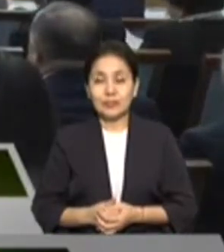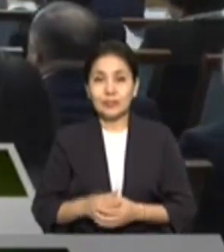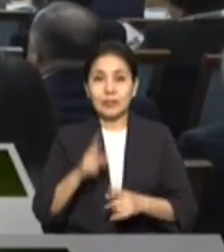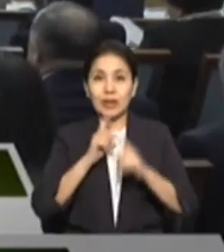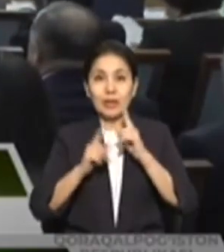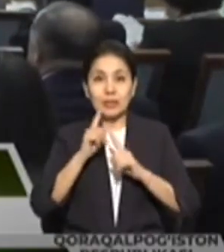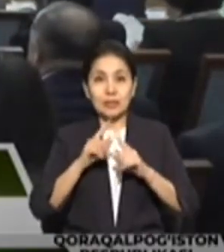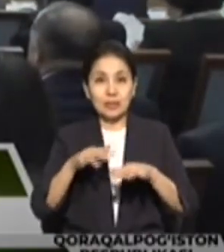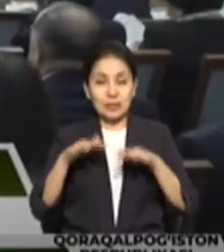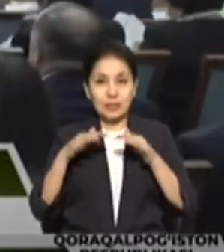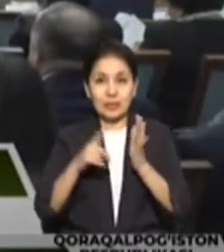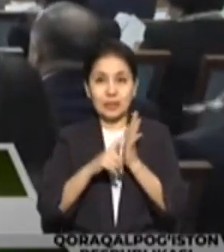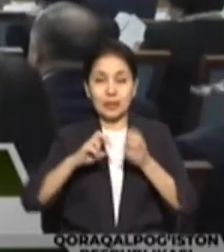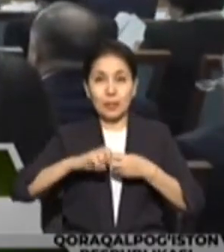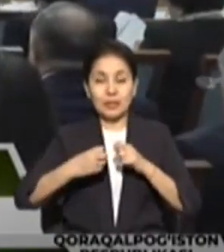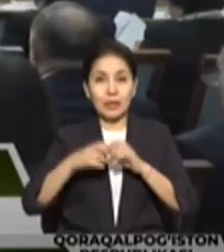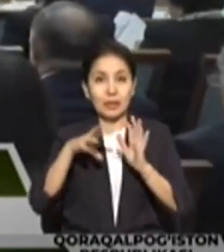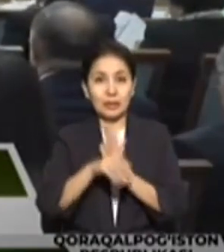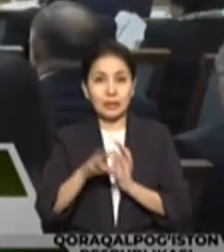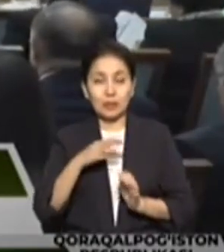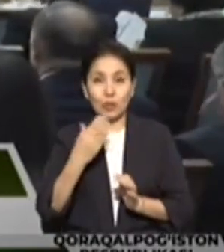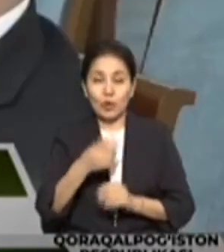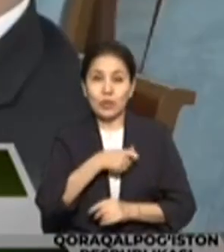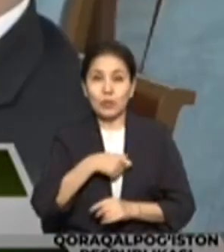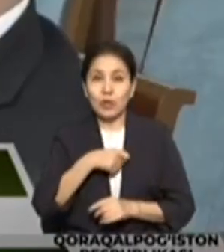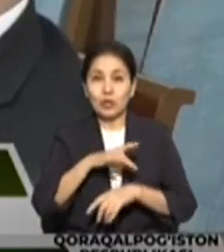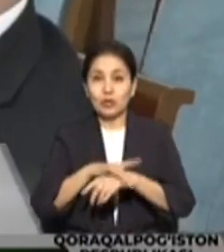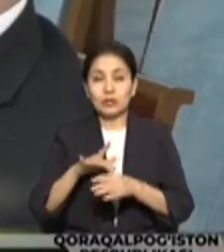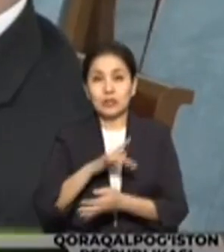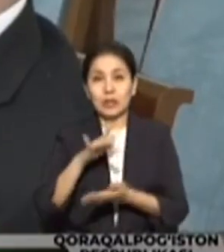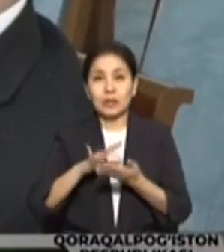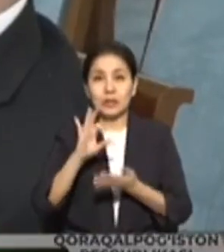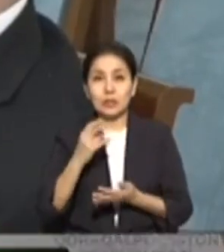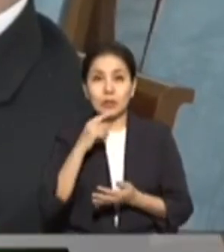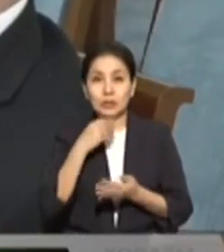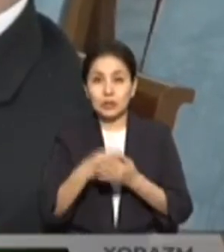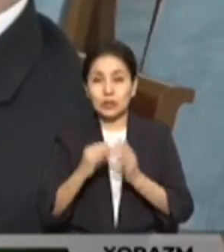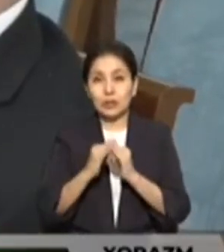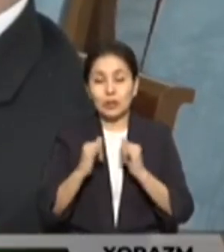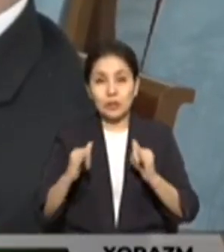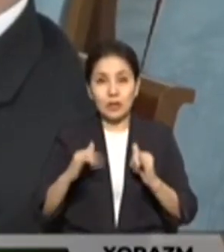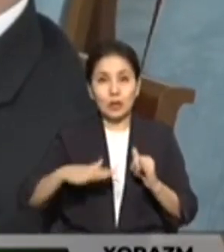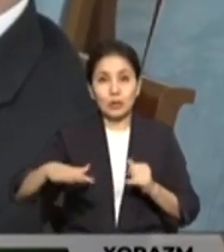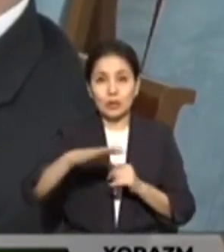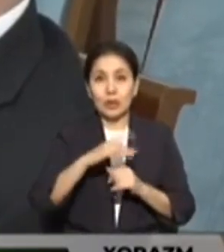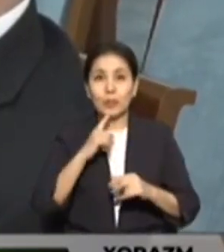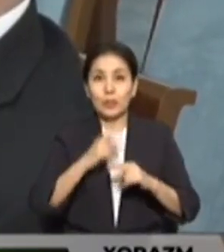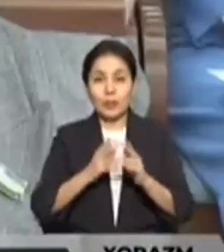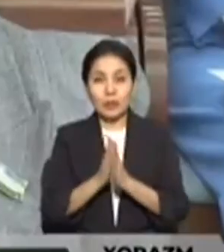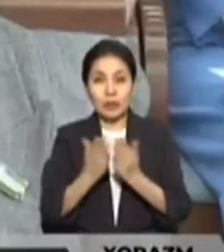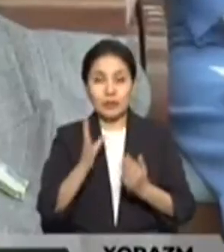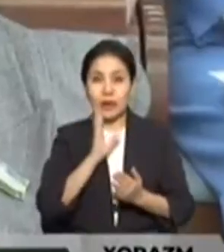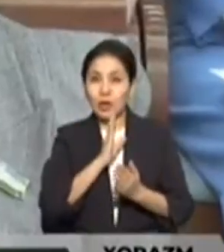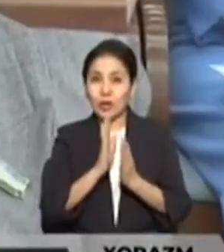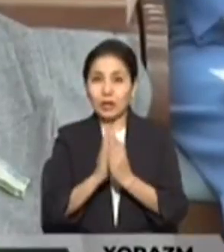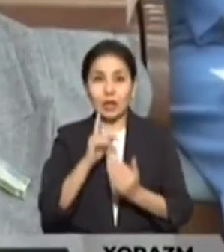Sessiya kun tartibiga 7 masala kiritildi. Dastlab deputatlar Toshkent shahrining ijtimoiy-iqtisodiy rivojlanishi hududda temir daftar, ayollar